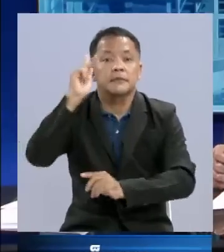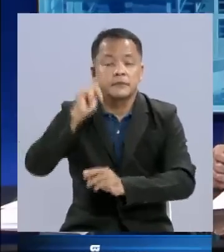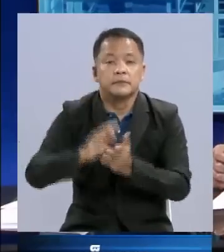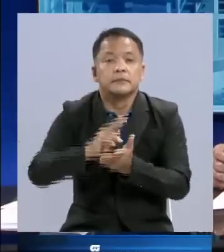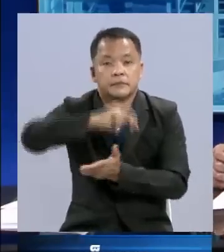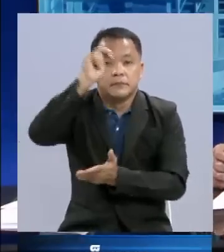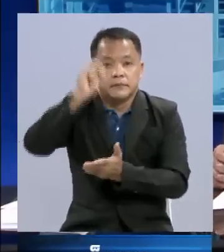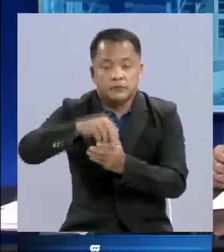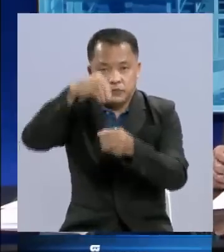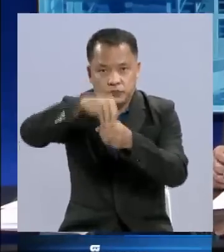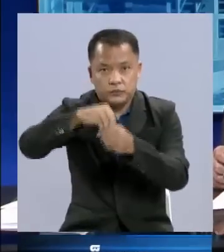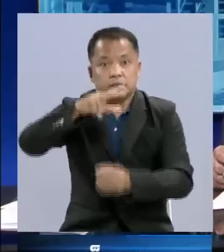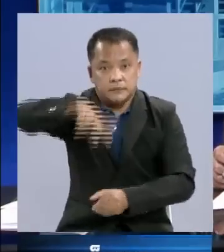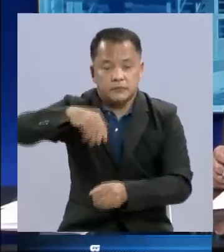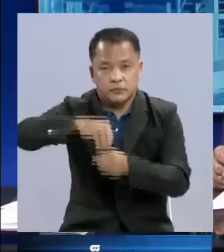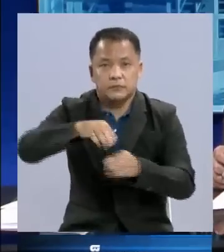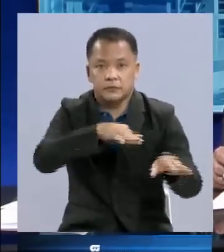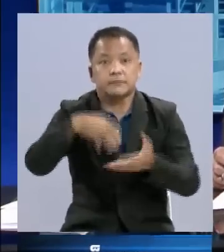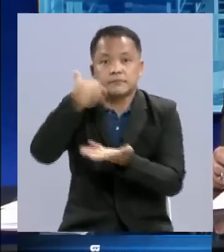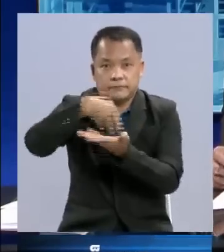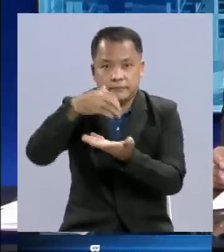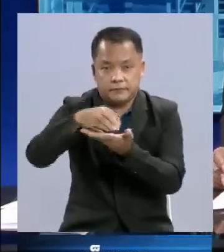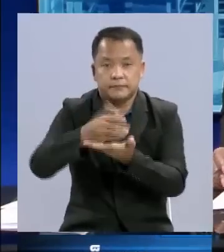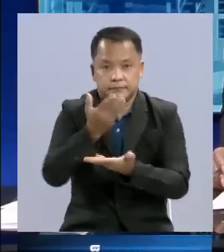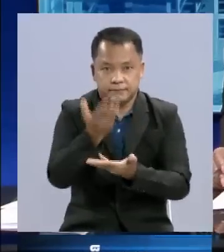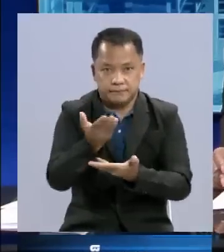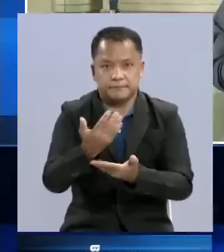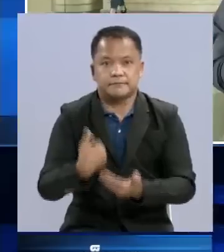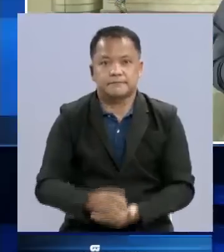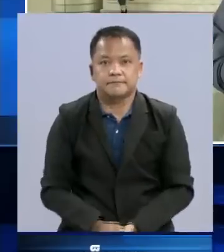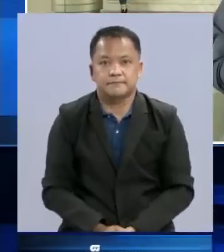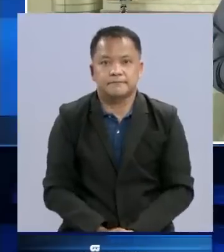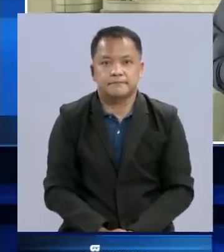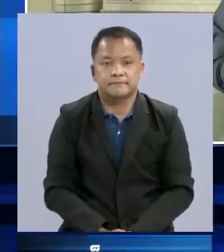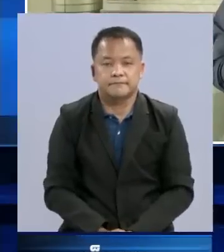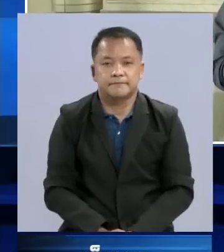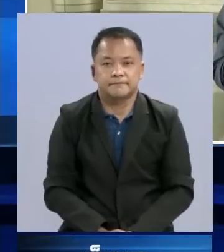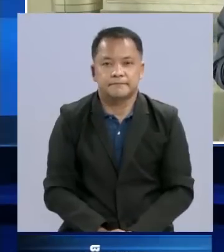คนันก่อติดอยู่ที่พรรคเพื่อไทยพร้อมที่จะรายงานไฮไลท์สำคัญในวันนี้เข้ามาเชิญครับ